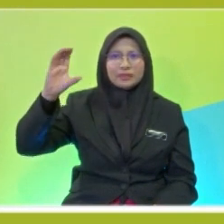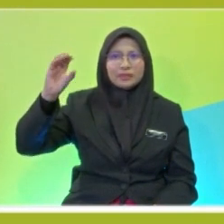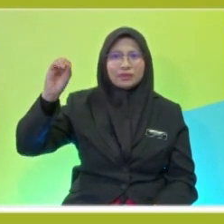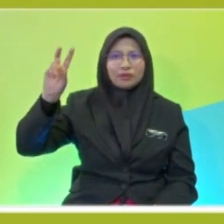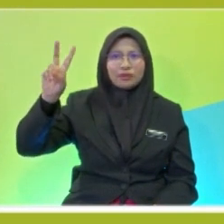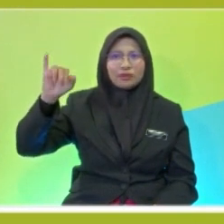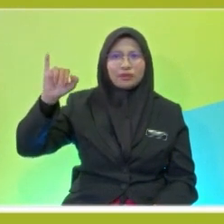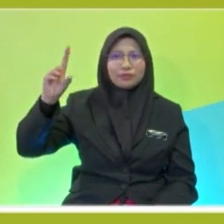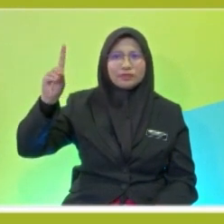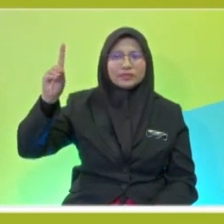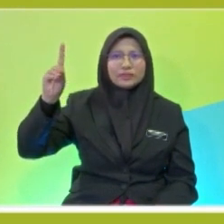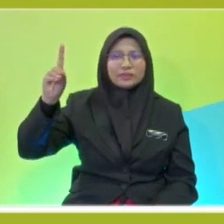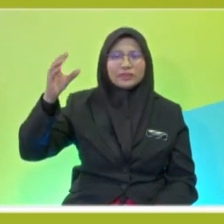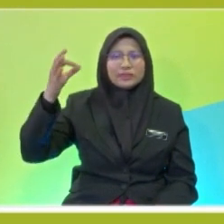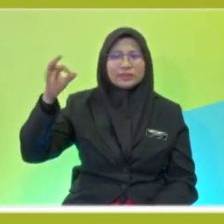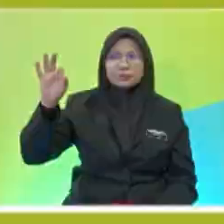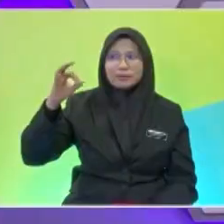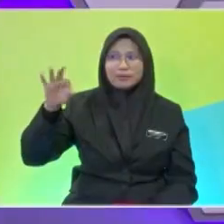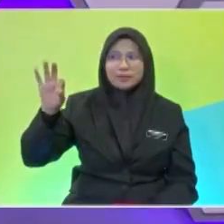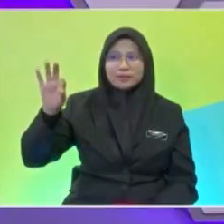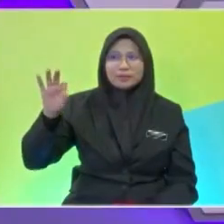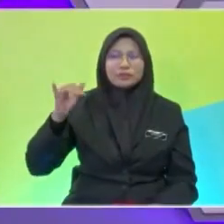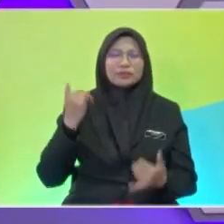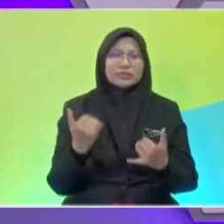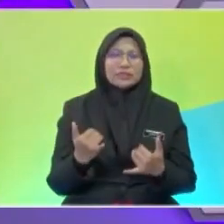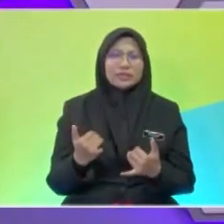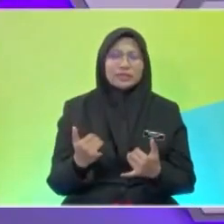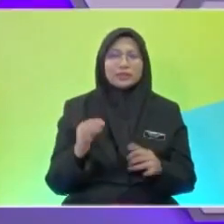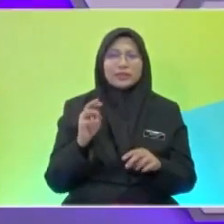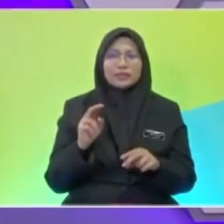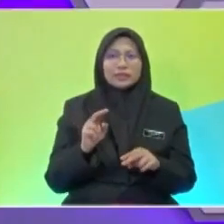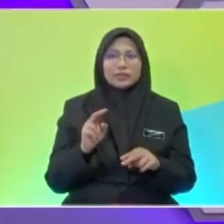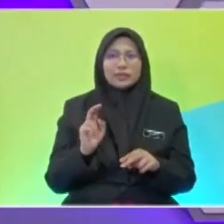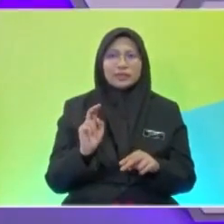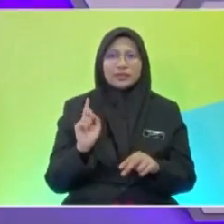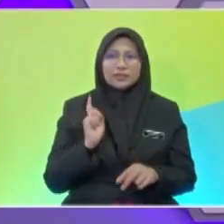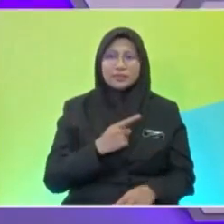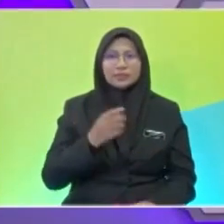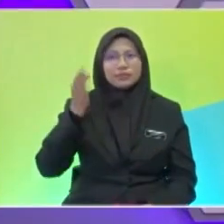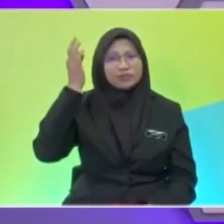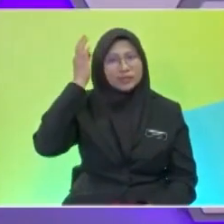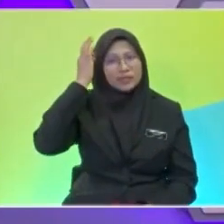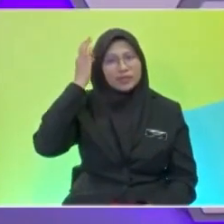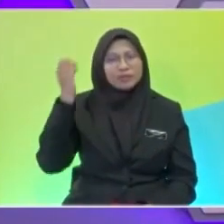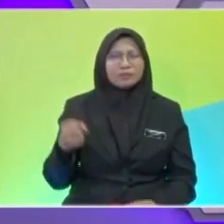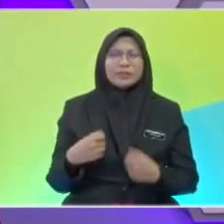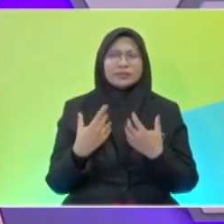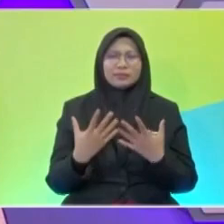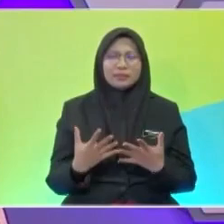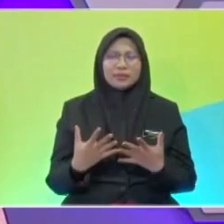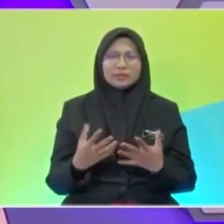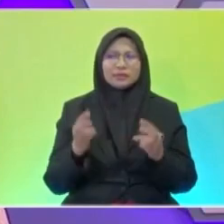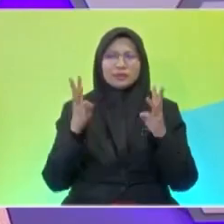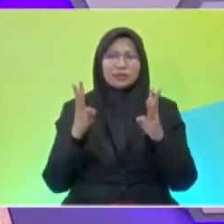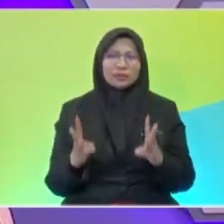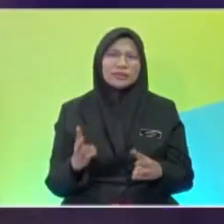jadi kita boleh kembali kepada zaman ketika itu ya bagaimana kita tinggalkan boso orangan yang berada dalam